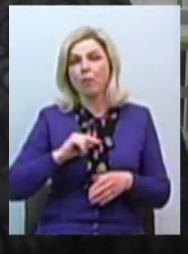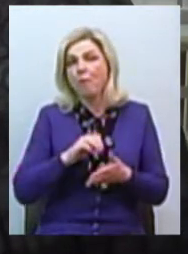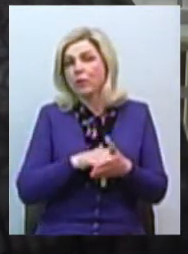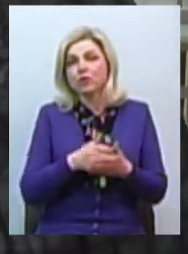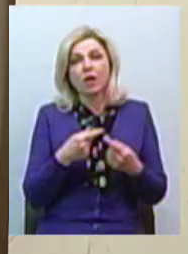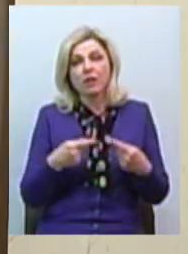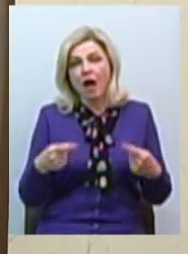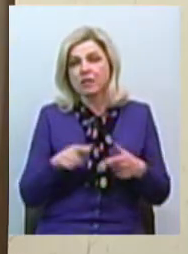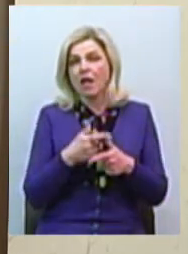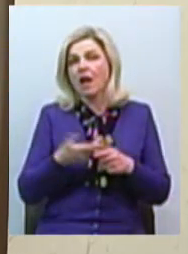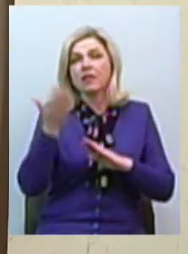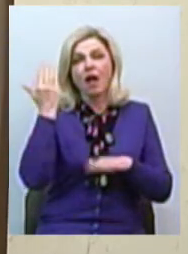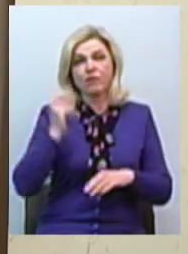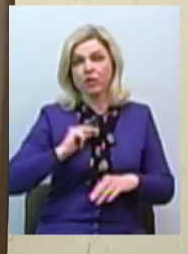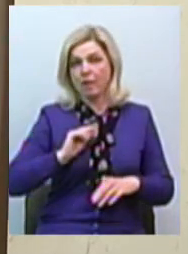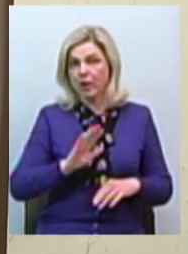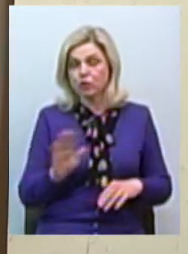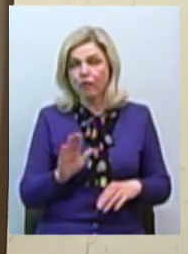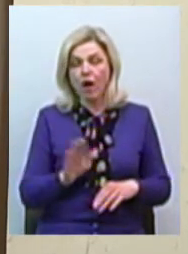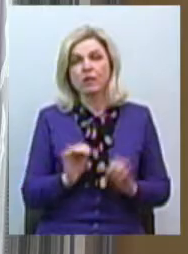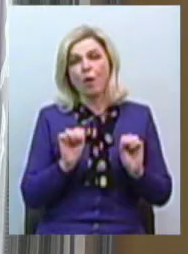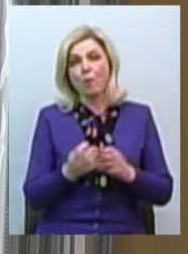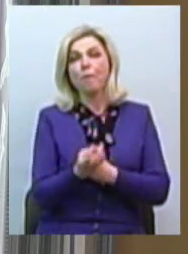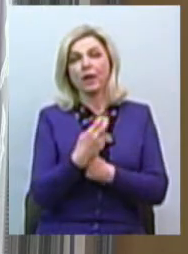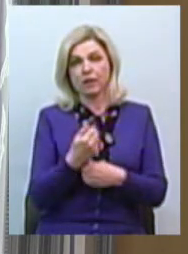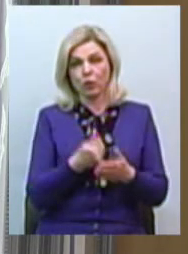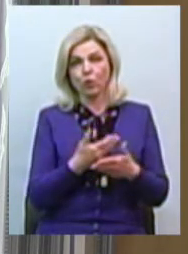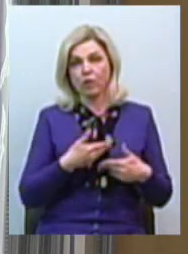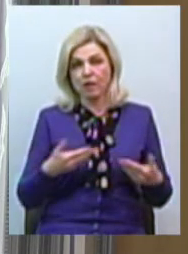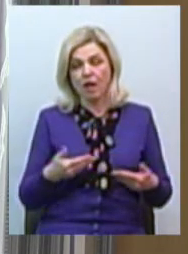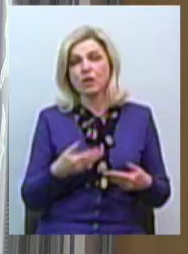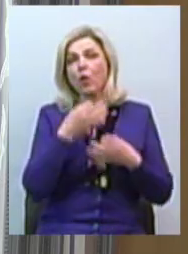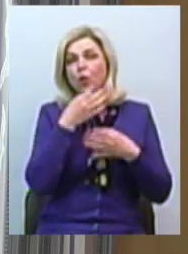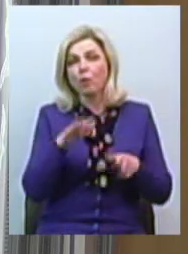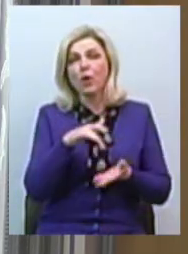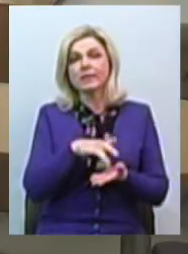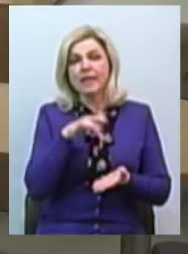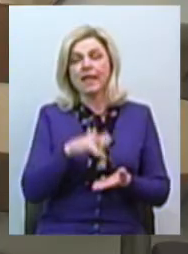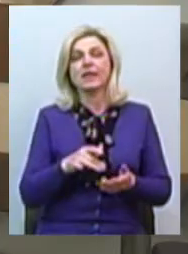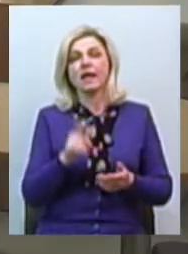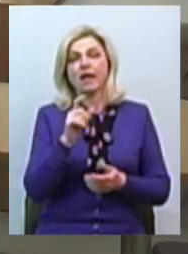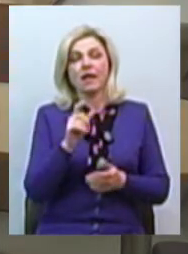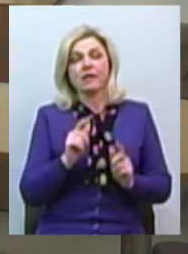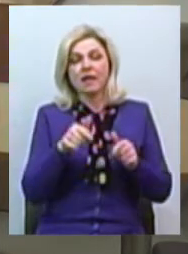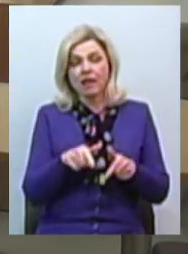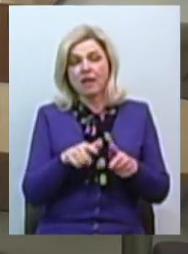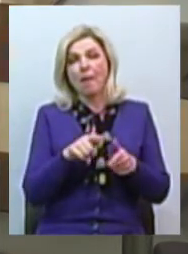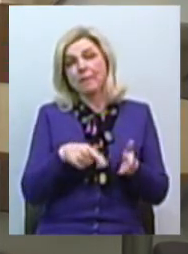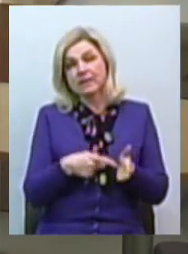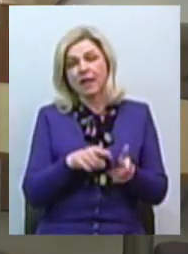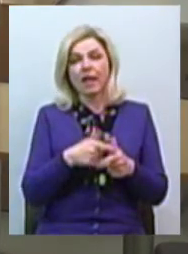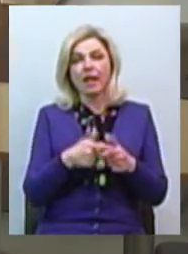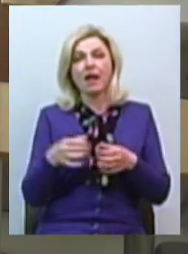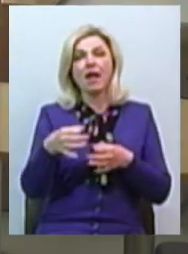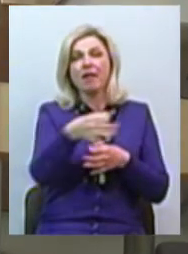не працювала, вона може прийти до нас в будь-який центр зайнятості, це міський або філію Миколаївського